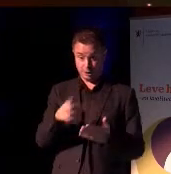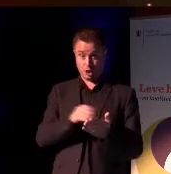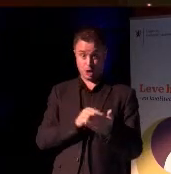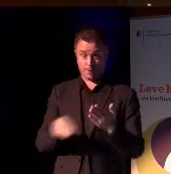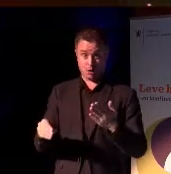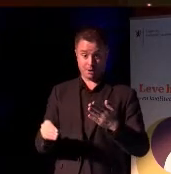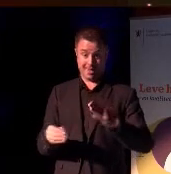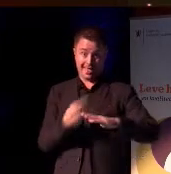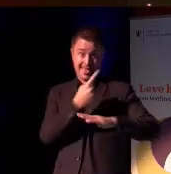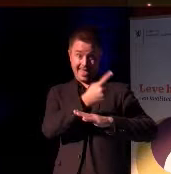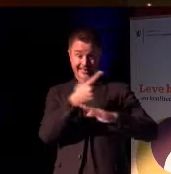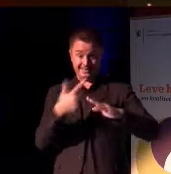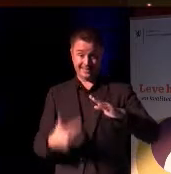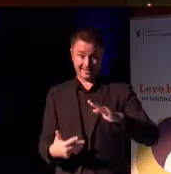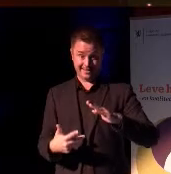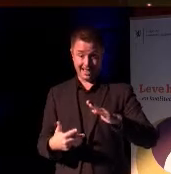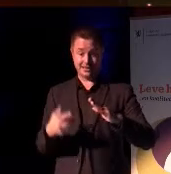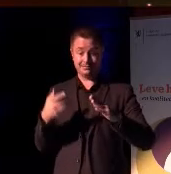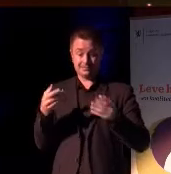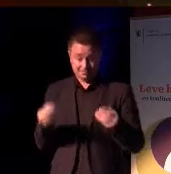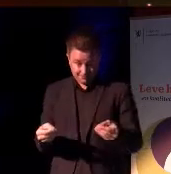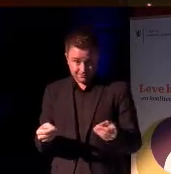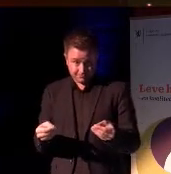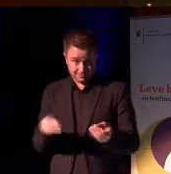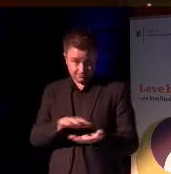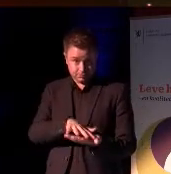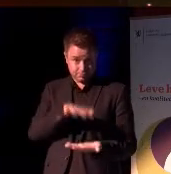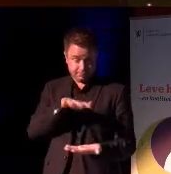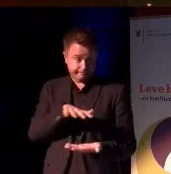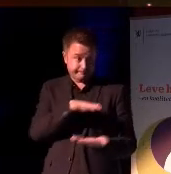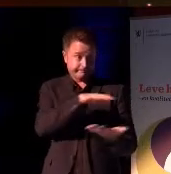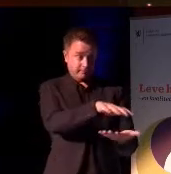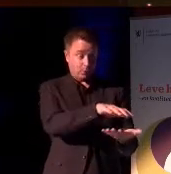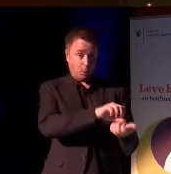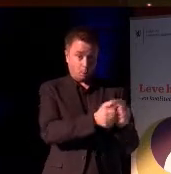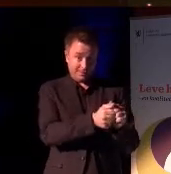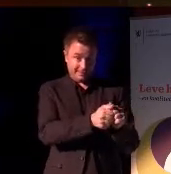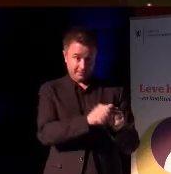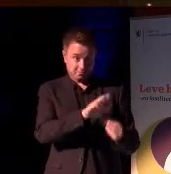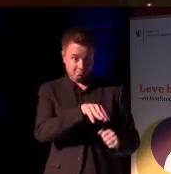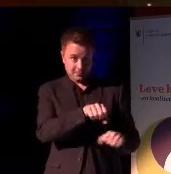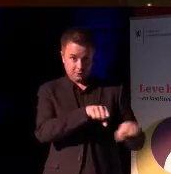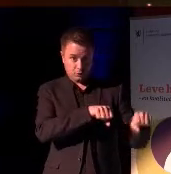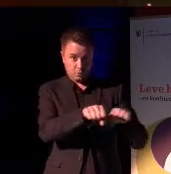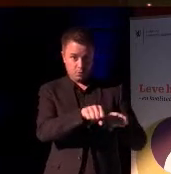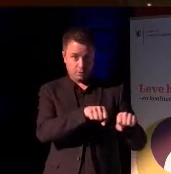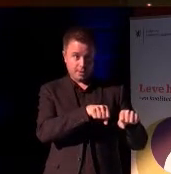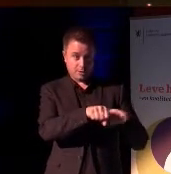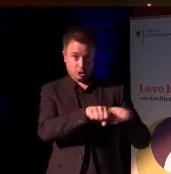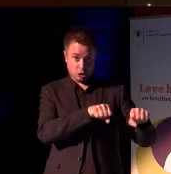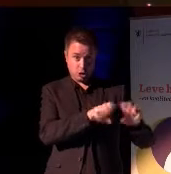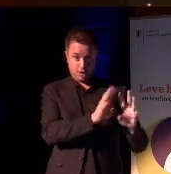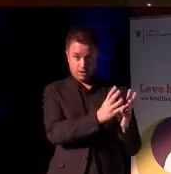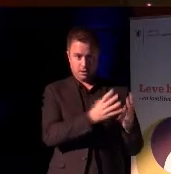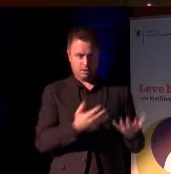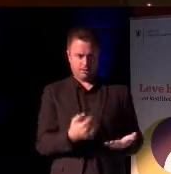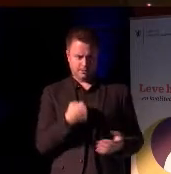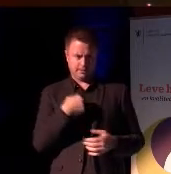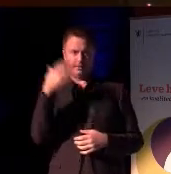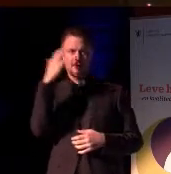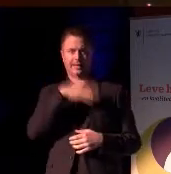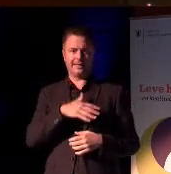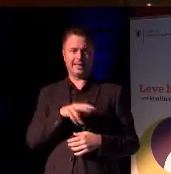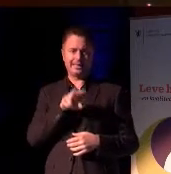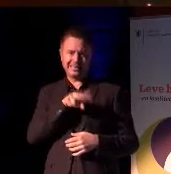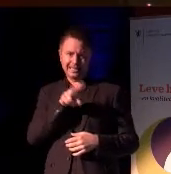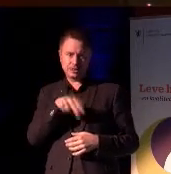gjenstand for politisk behandling i kommunestyrene. Jeg, som direktør i tilsynset, tenker jo at tilsynsrapporter